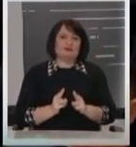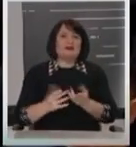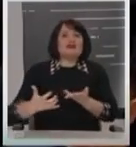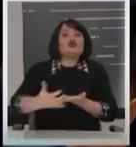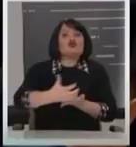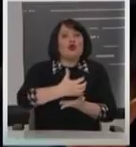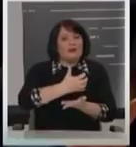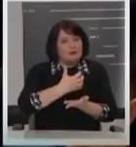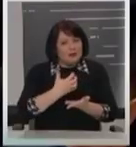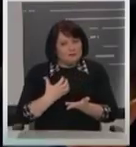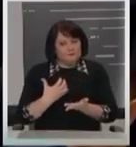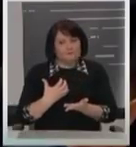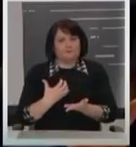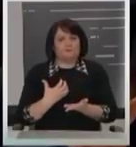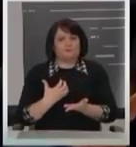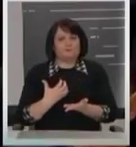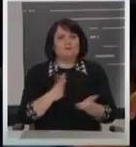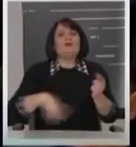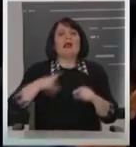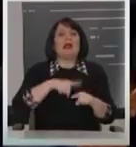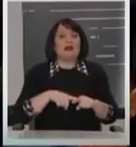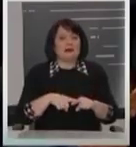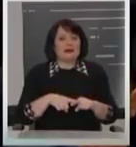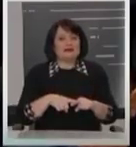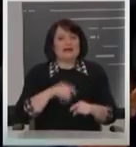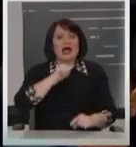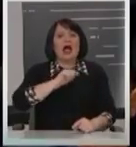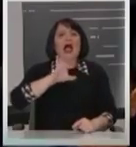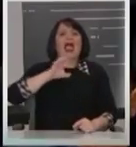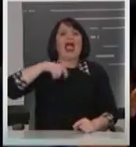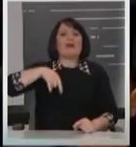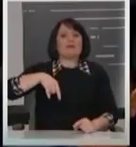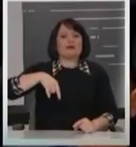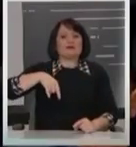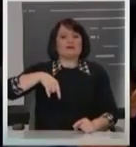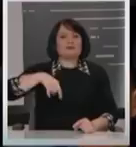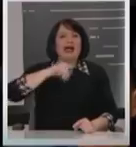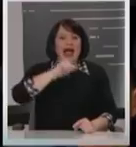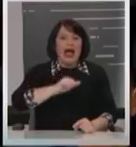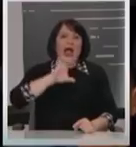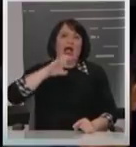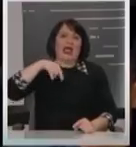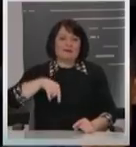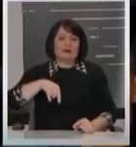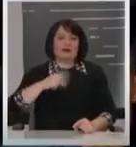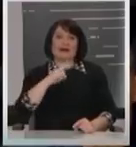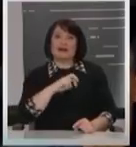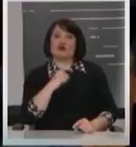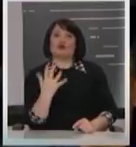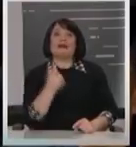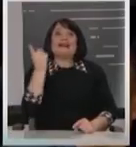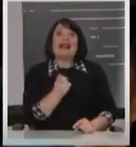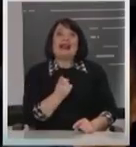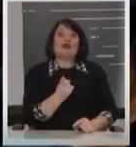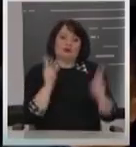εισόδημα των Ελλήνων, το ΑΕΠ, το ακαθάριστο εθνικό προϊόν, κατά